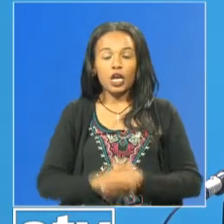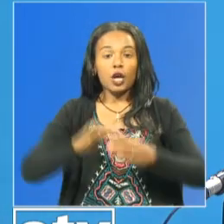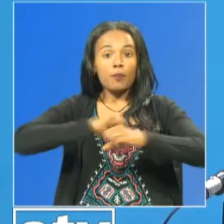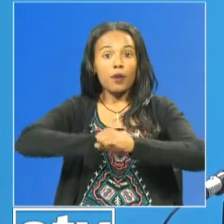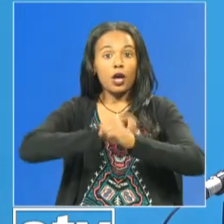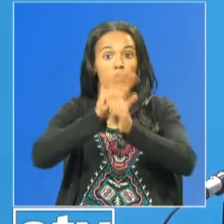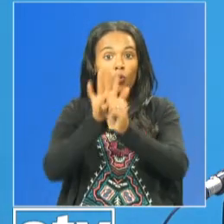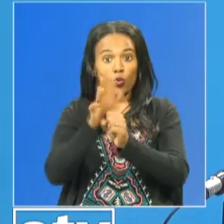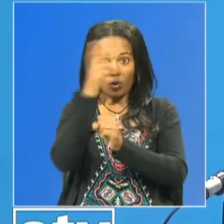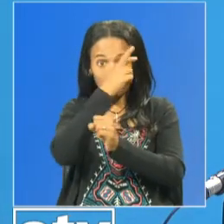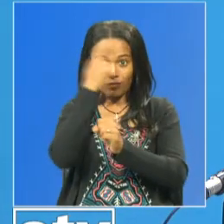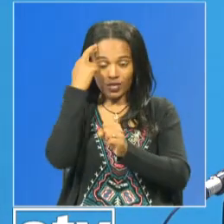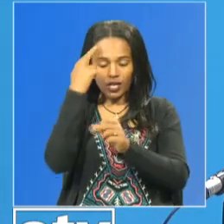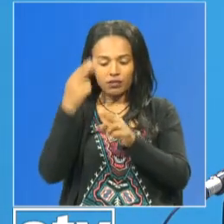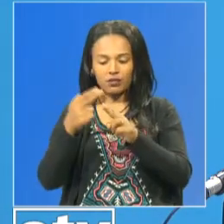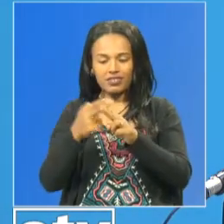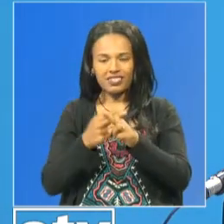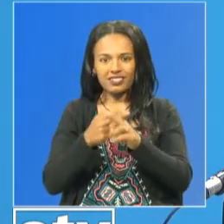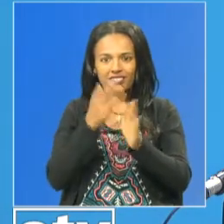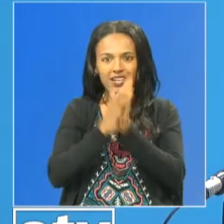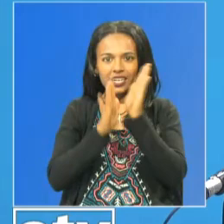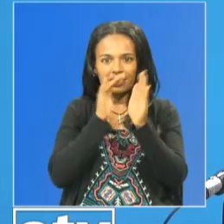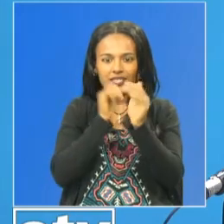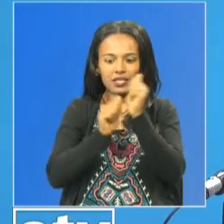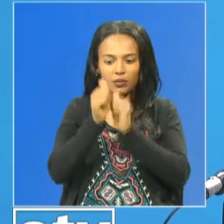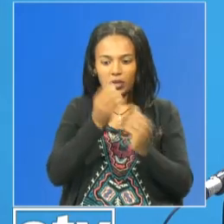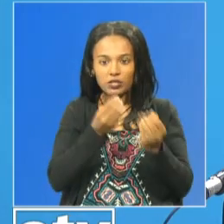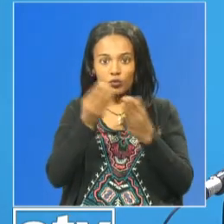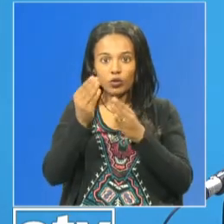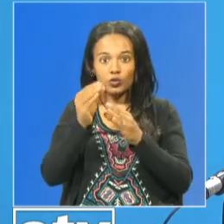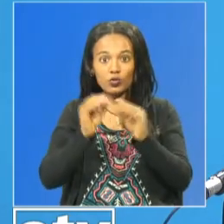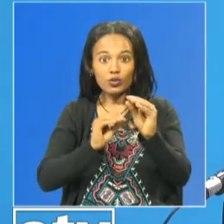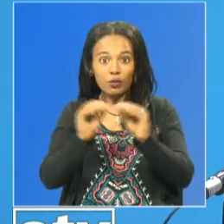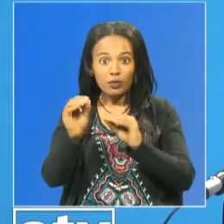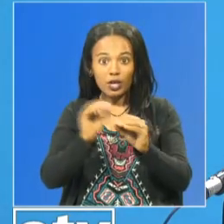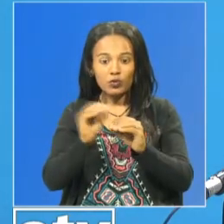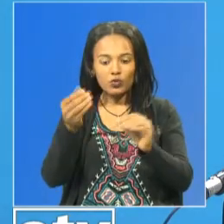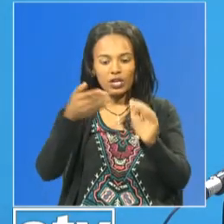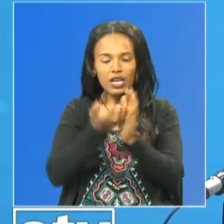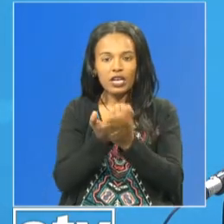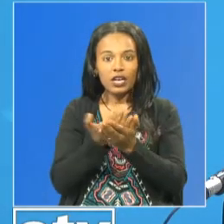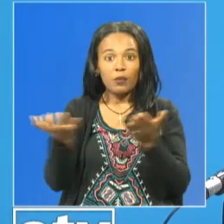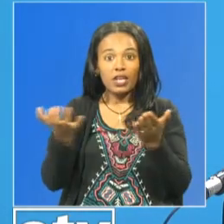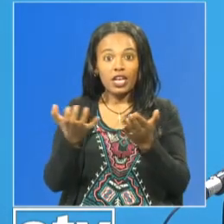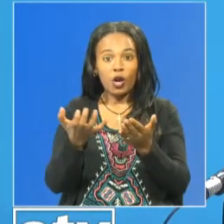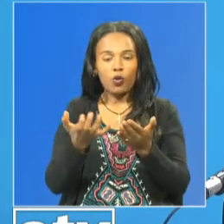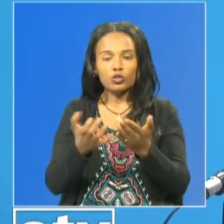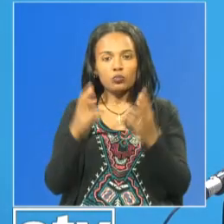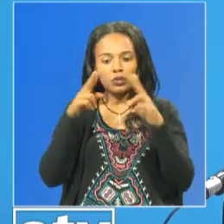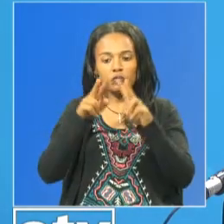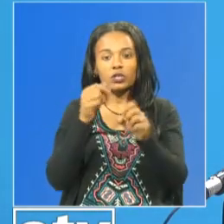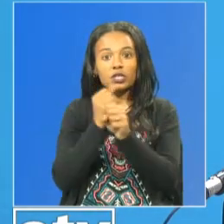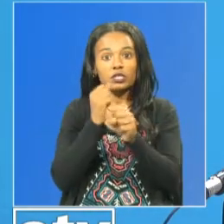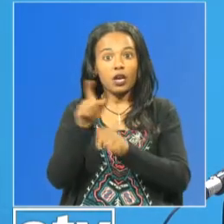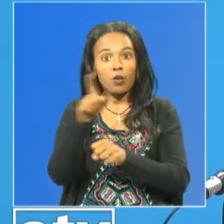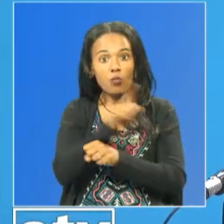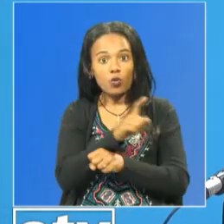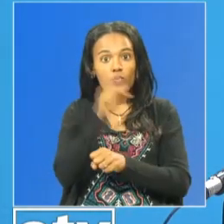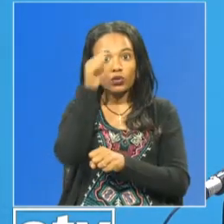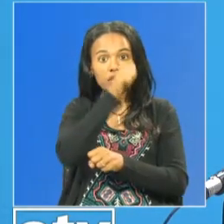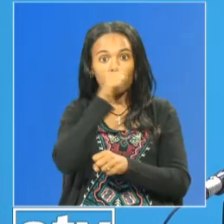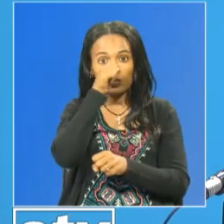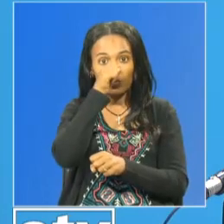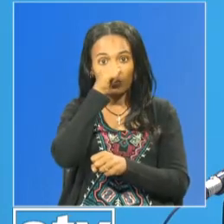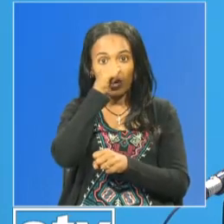በኮሮና ቫይረስ ወረርሽኝ ምክንያት ጥረት እንዳይከሰት ቅድሚያ ተሰጥቷቸው የሚጓጓዙ የገቢ እቃዎችን በትኩረት የማጓጓዙን ስራ እያከናወነ መሆኑን